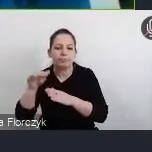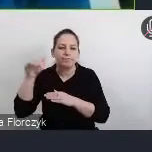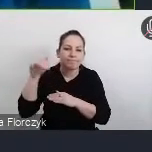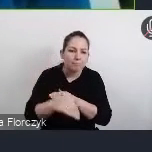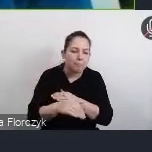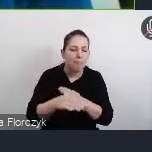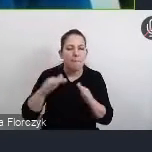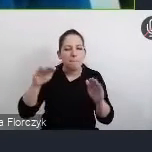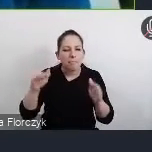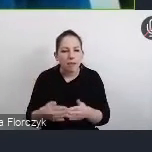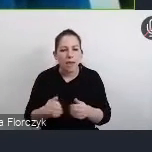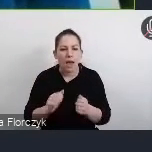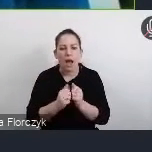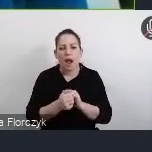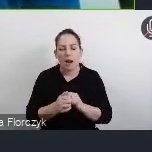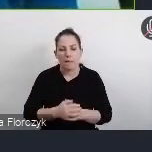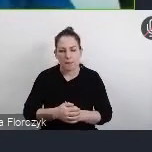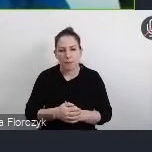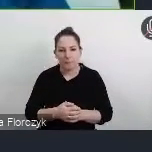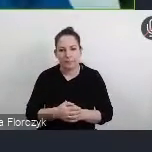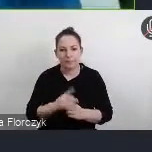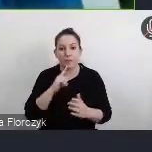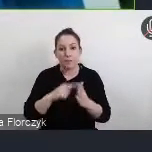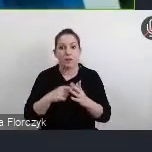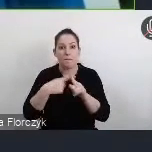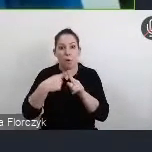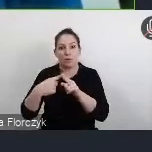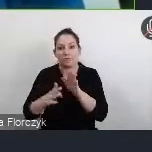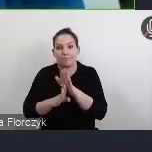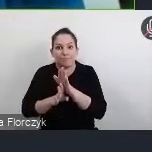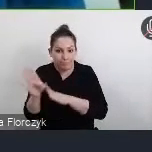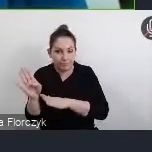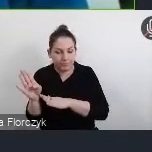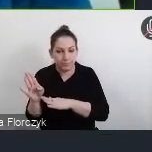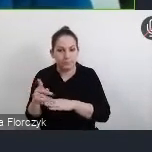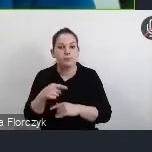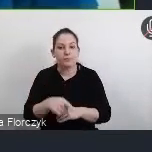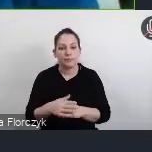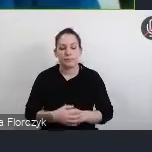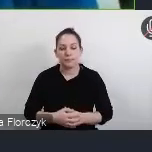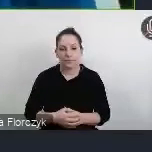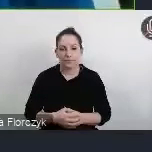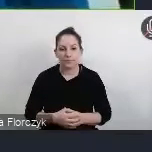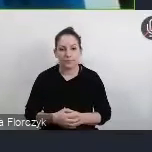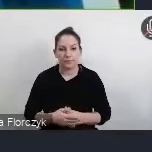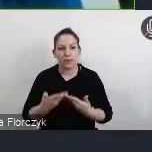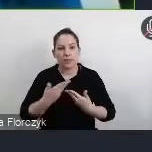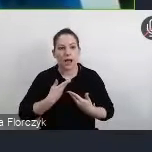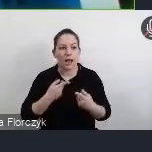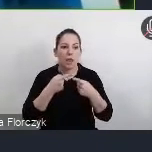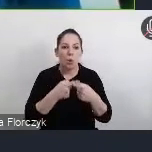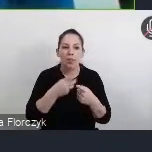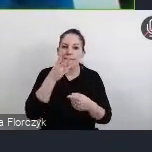spadkowych, czy tendencji no tych pozytywnych, których może nas potwierdzać, że ten kierunek działania, czy